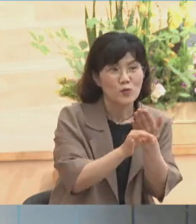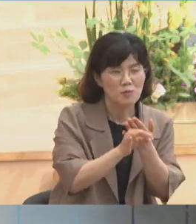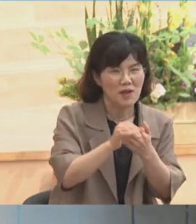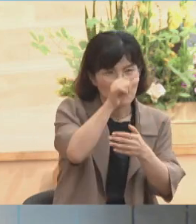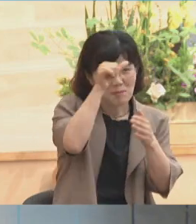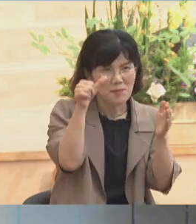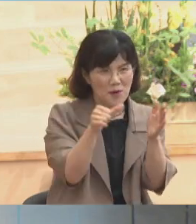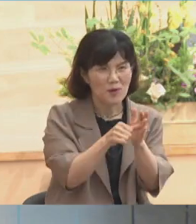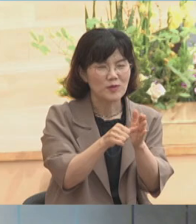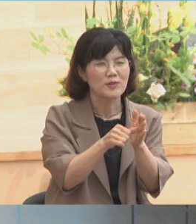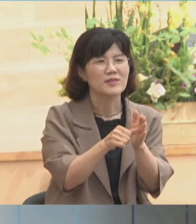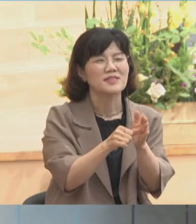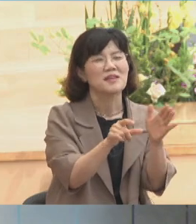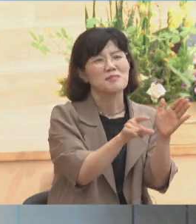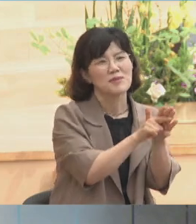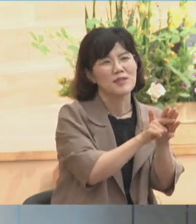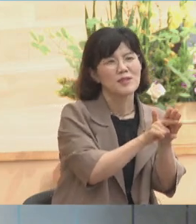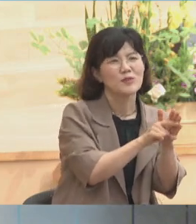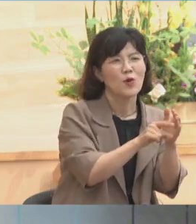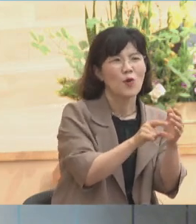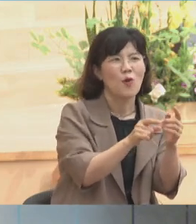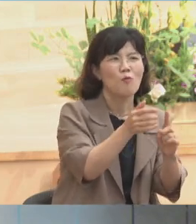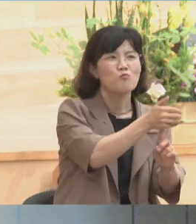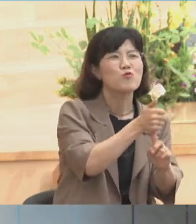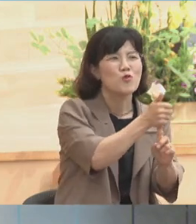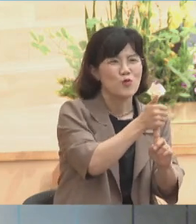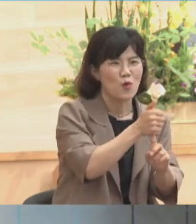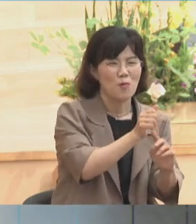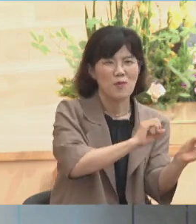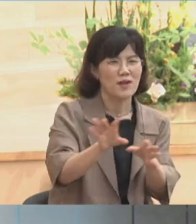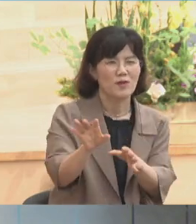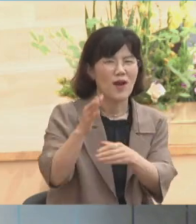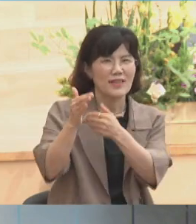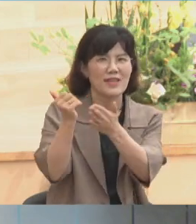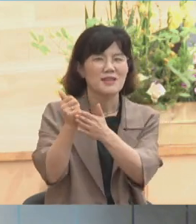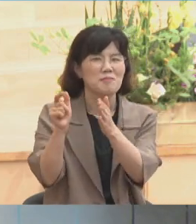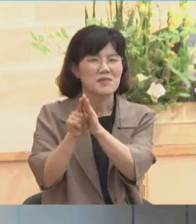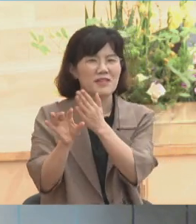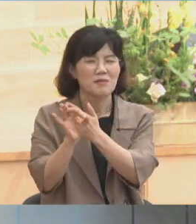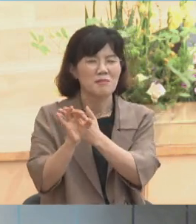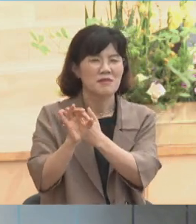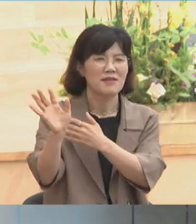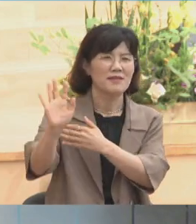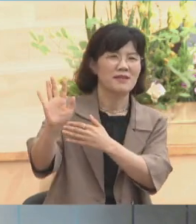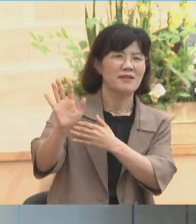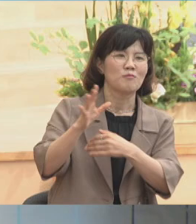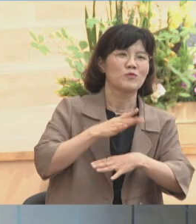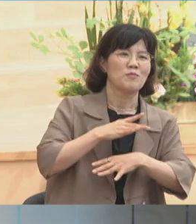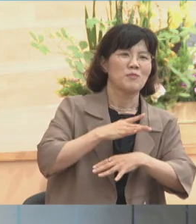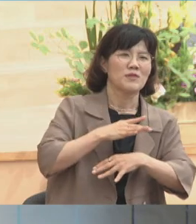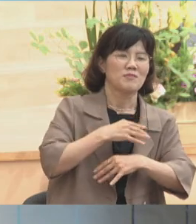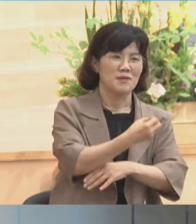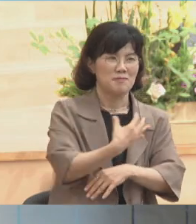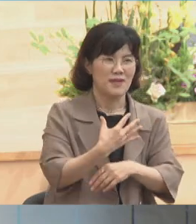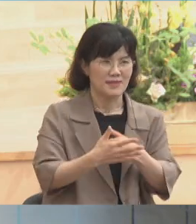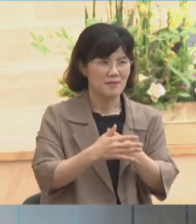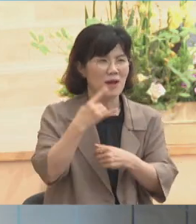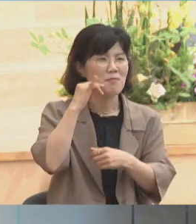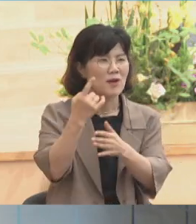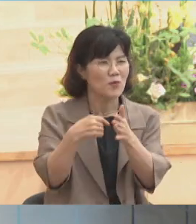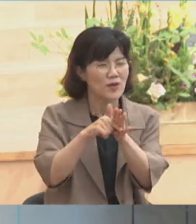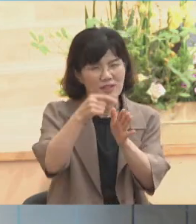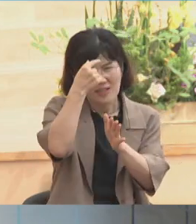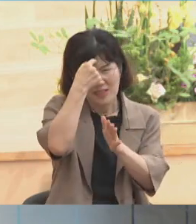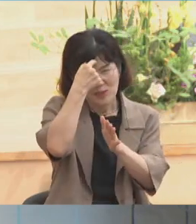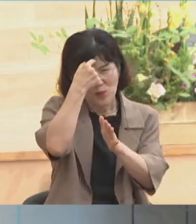평생을 믿어온 부처님을 버리고 하나님 믿으면 컨벌 받는다며 무섭다 무섭다 하셨습니다. 엄마를 위해